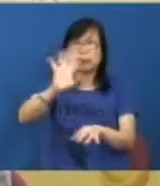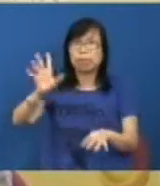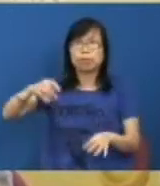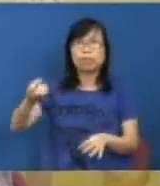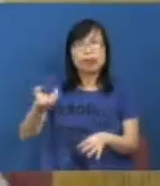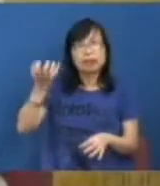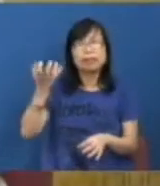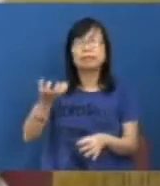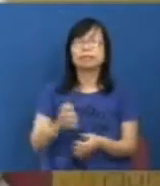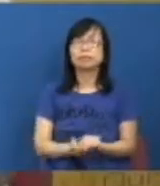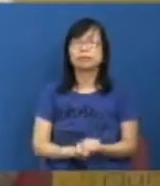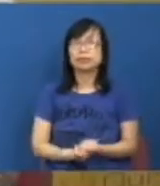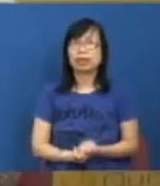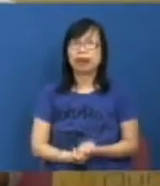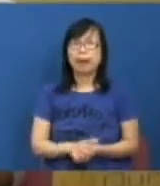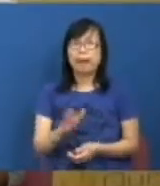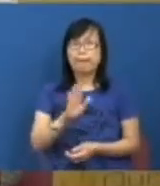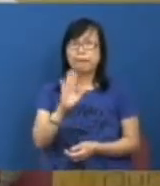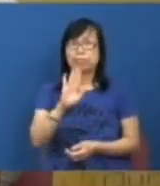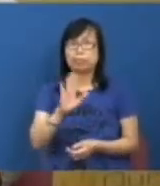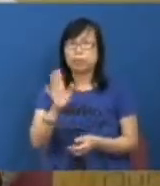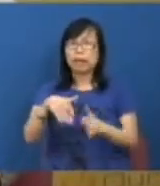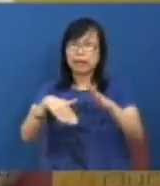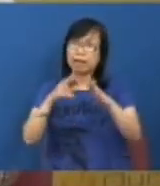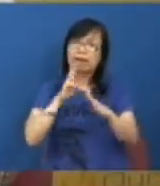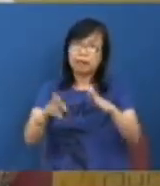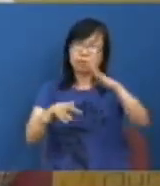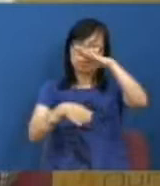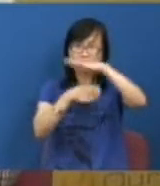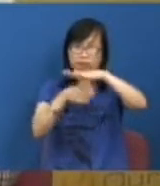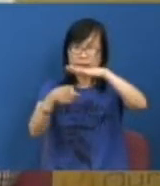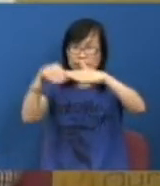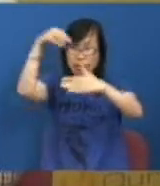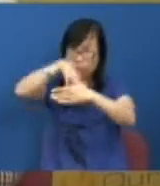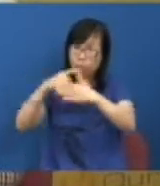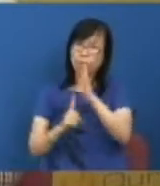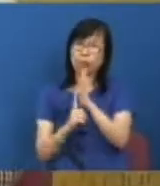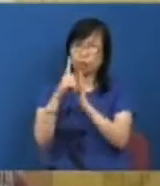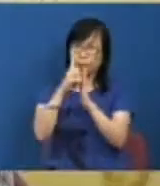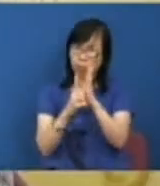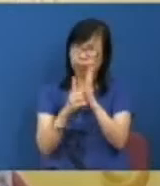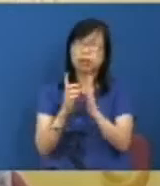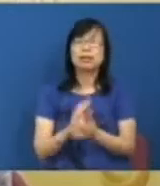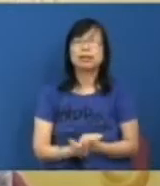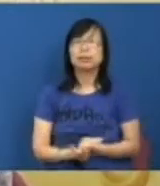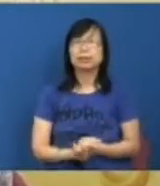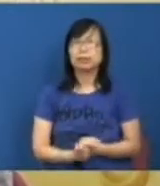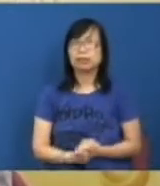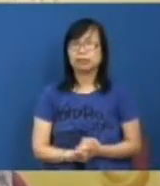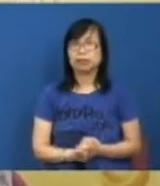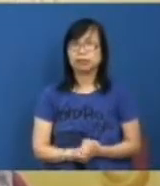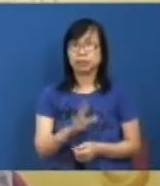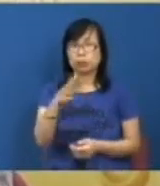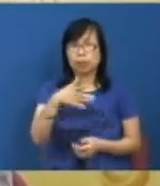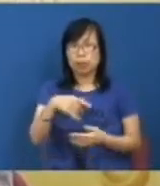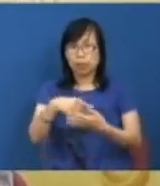啦，所以又可以 係啦，所以 唔使令到個温度室內温度提升。 冇錯，係啦，係啦。所以其實係本身你話本身唔熱，